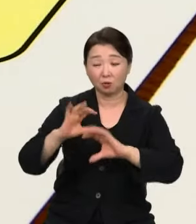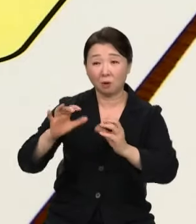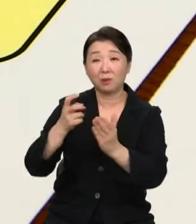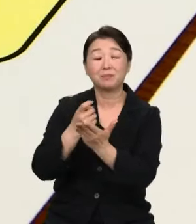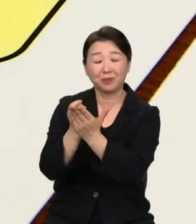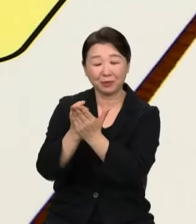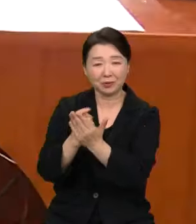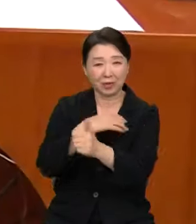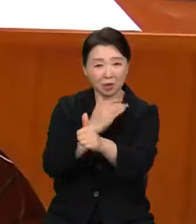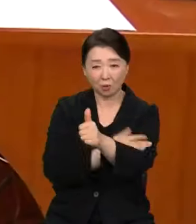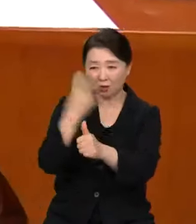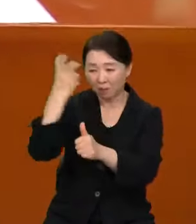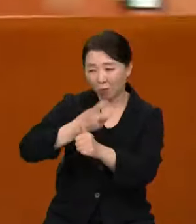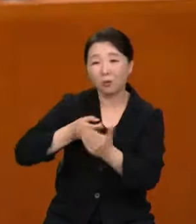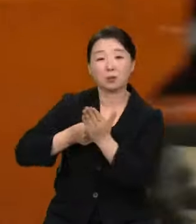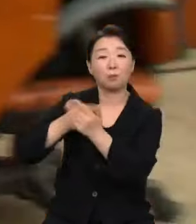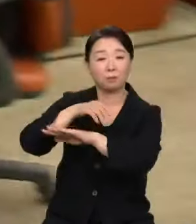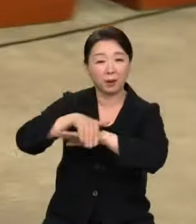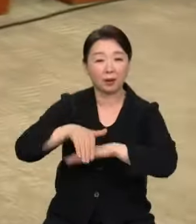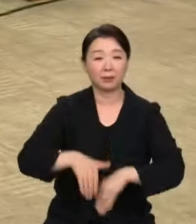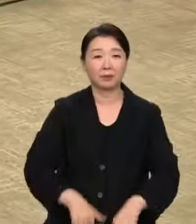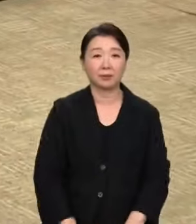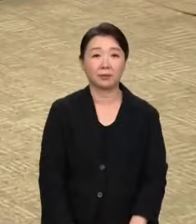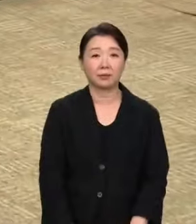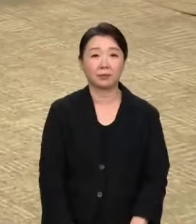청구합니다 jtbc